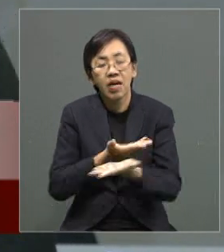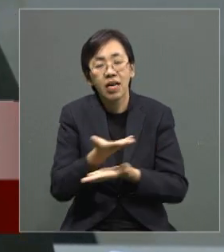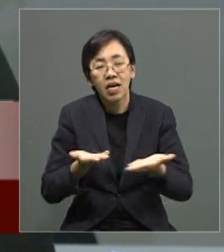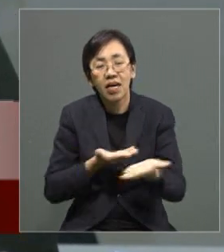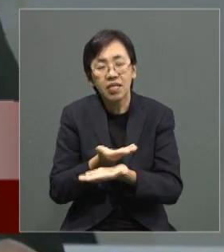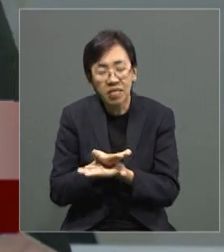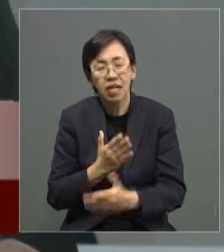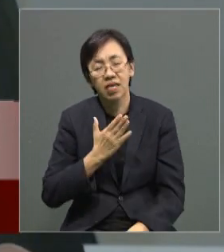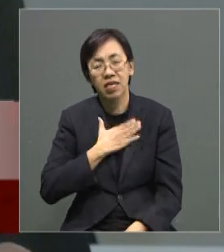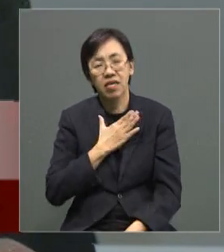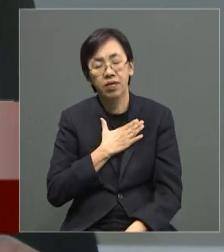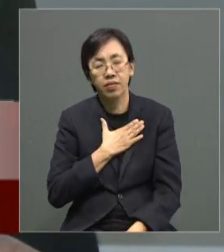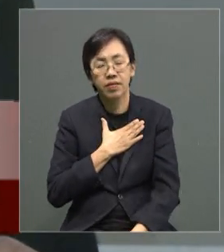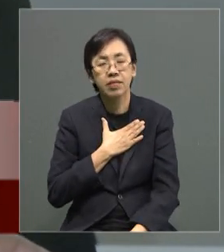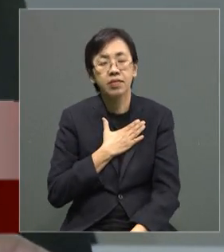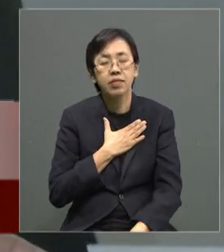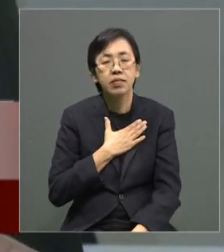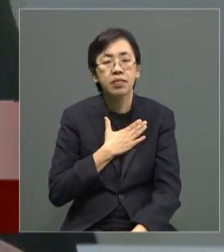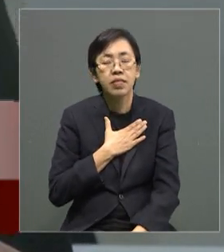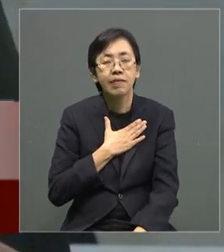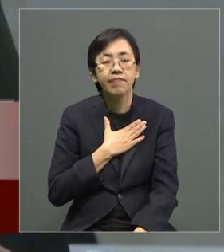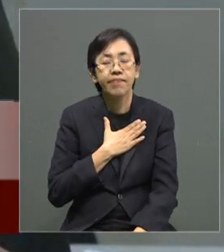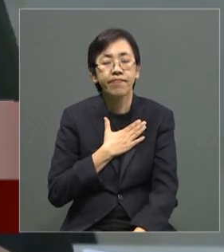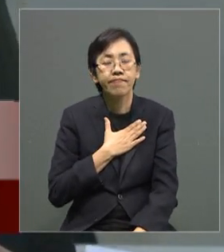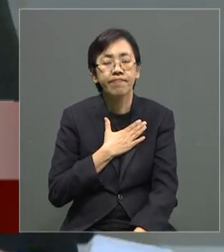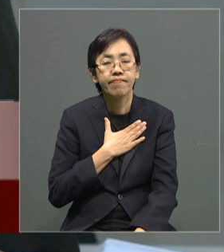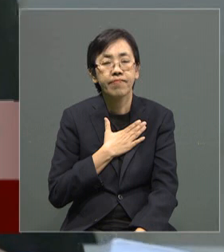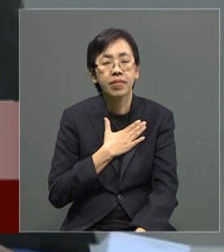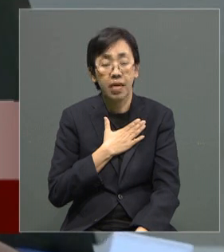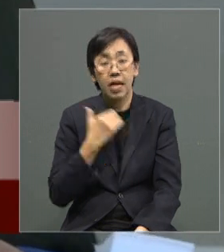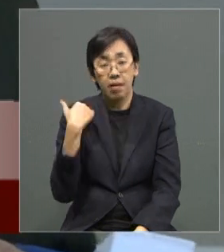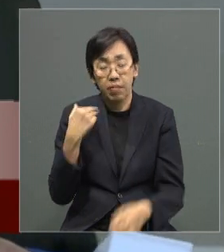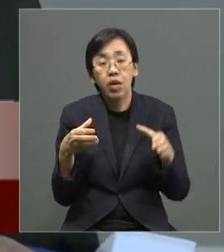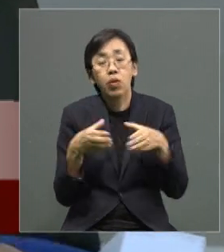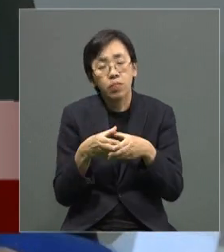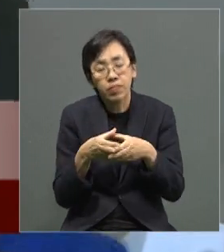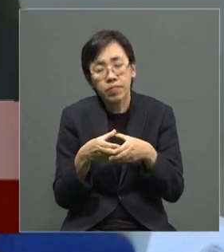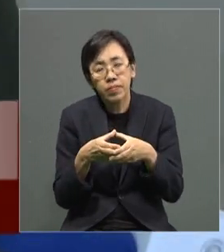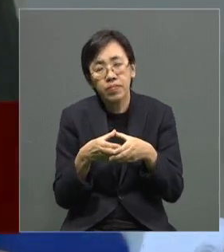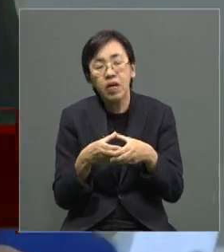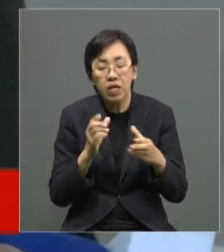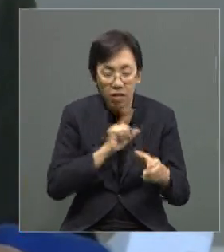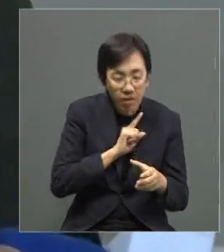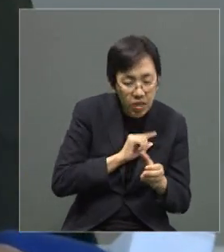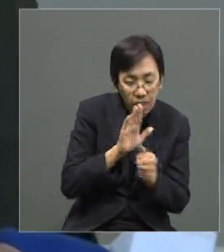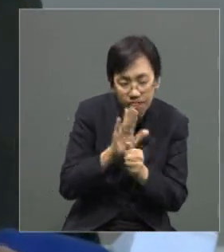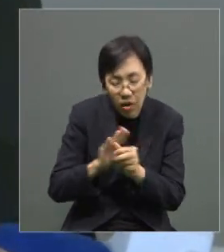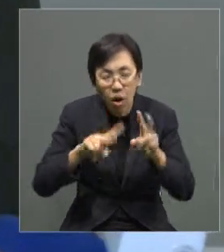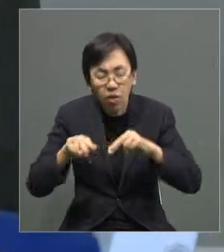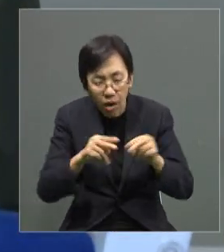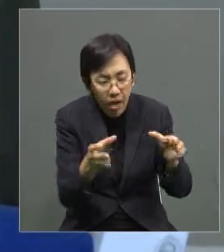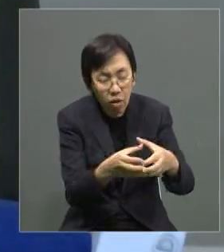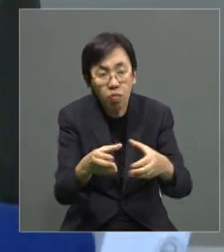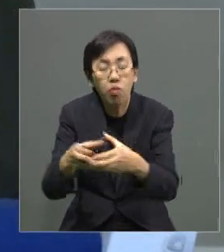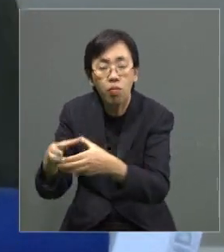าเรายังมีกลุ่มที่อาจจะเรียกว่าอยู่ในข่ายที่จะต้องเข้าไปดูแลเนี่ยหลายกลุ่มนะครับไ